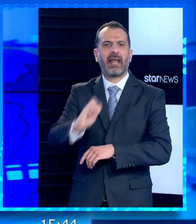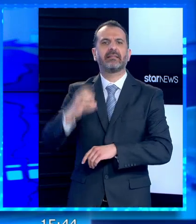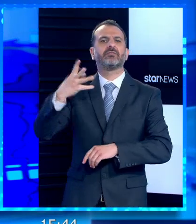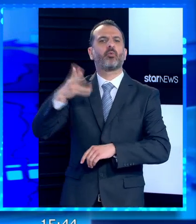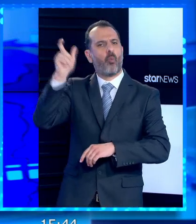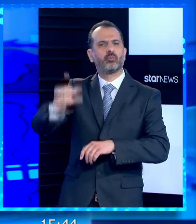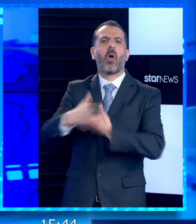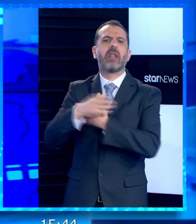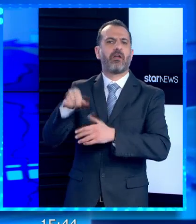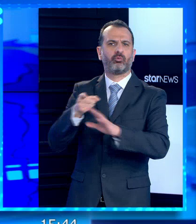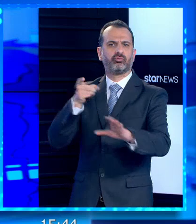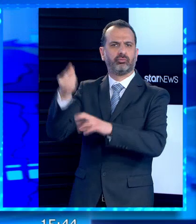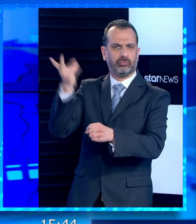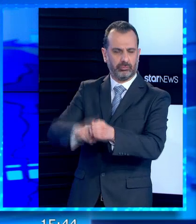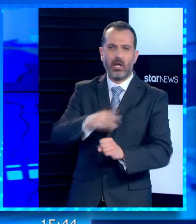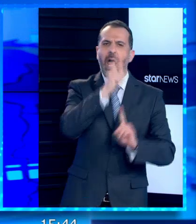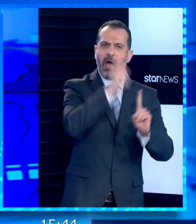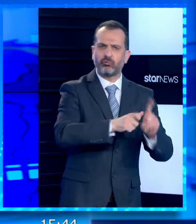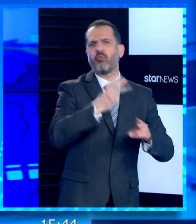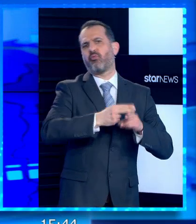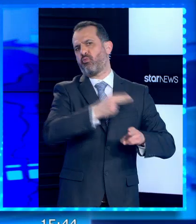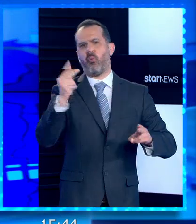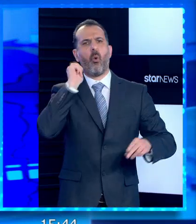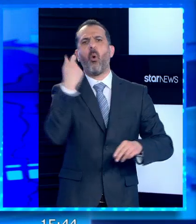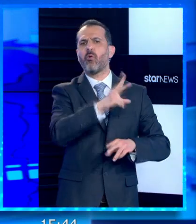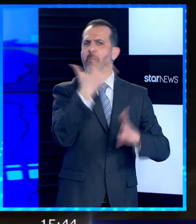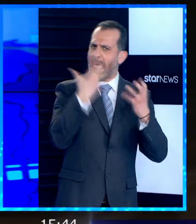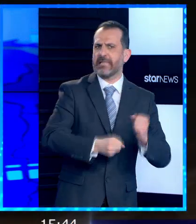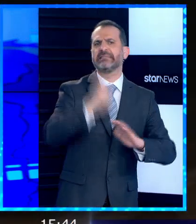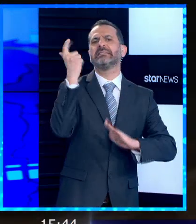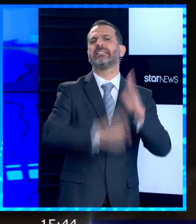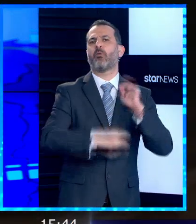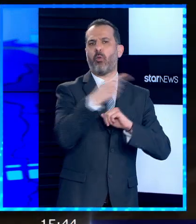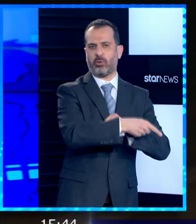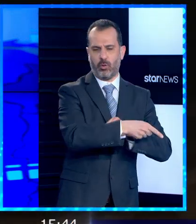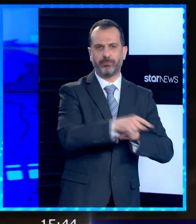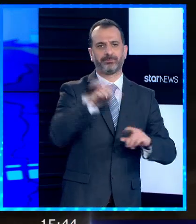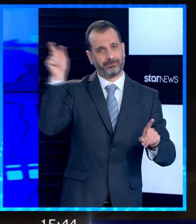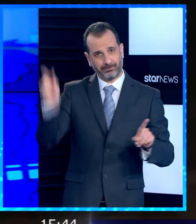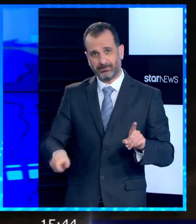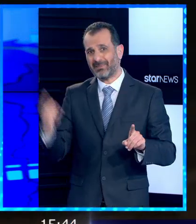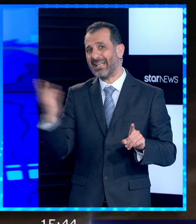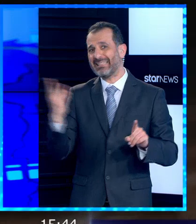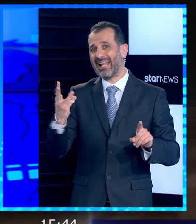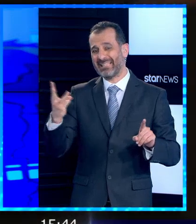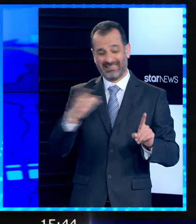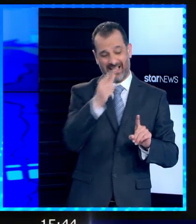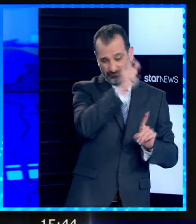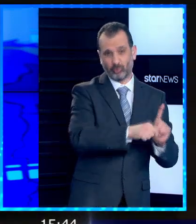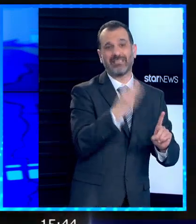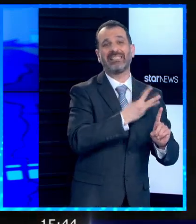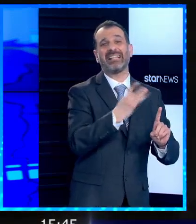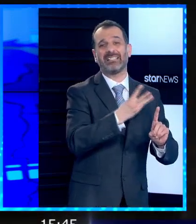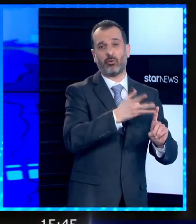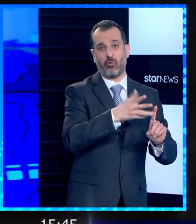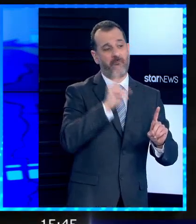της τυχερής δολοφονίας είναι ιδιοκτήτης ξενοδοχειακής μονάδας. Ο 33χρονος που φέρεται να σκότωσε τον αλλοδαπό για τα μάτια